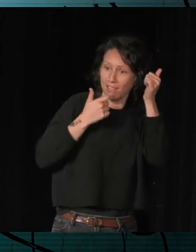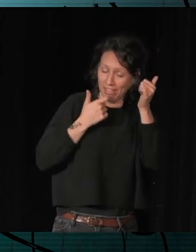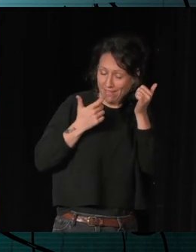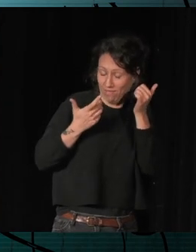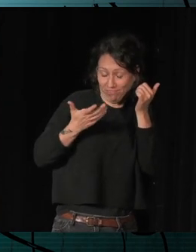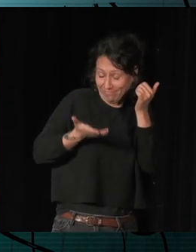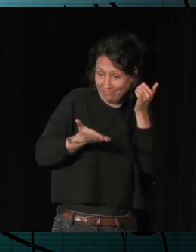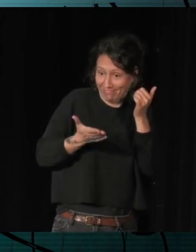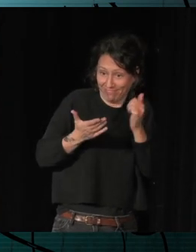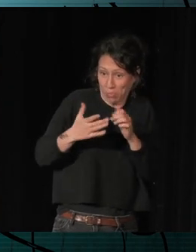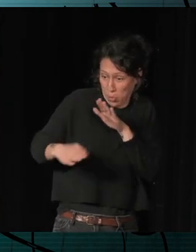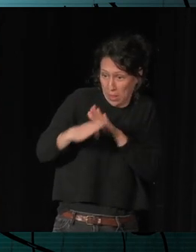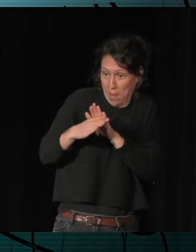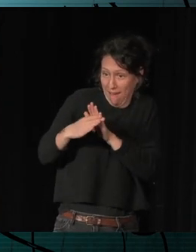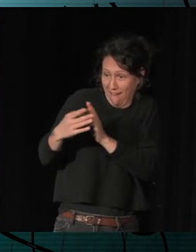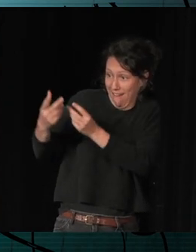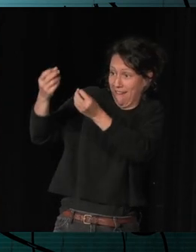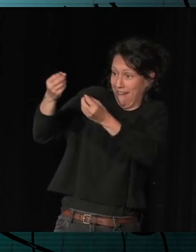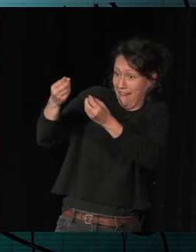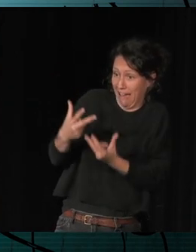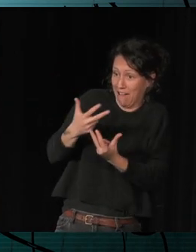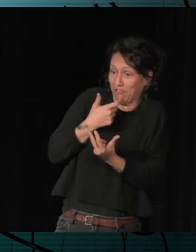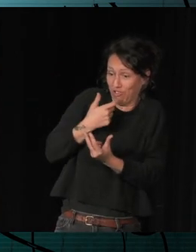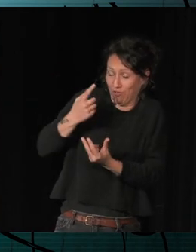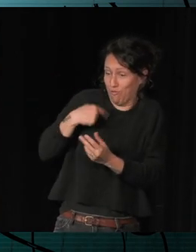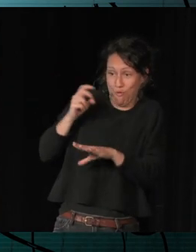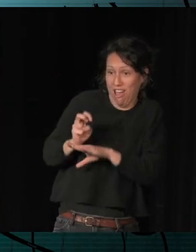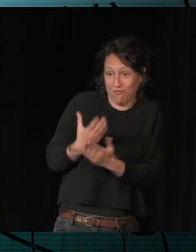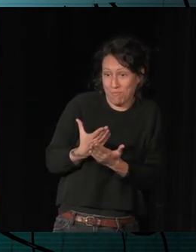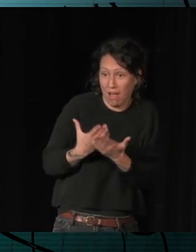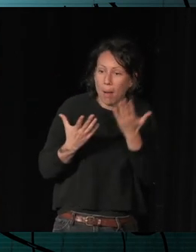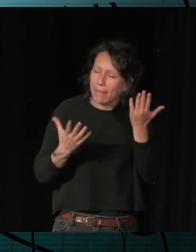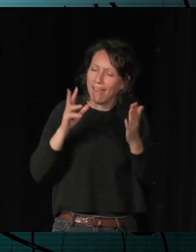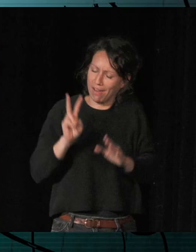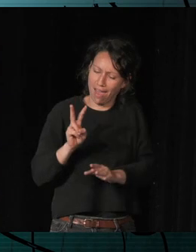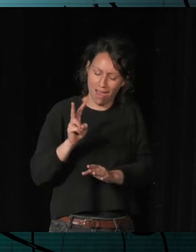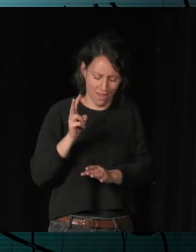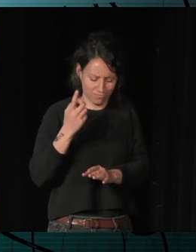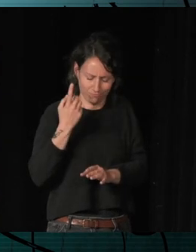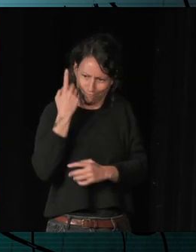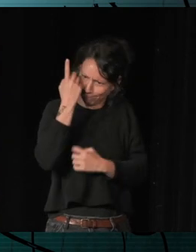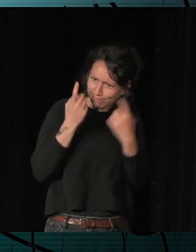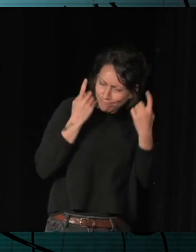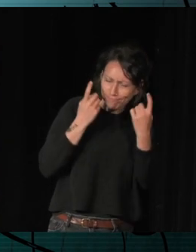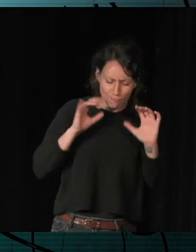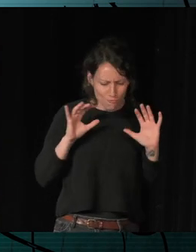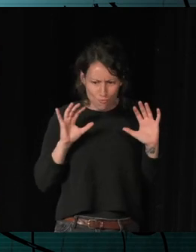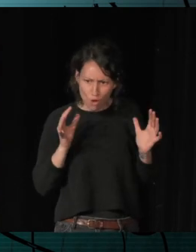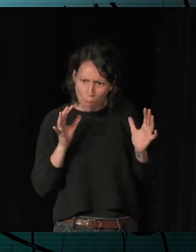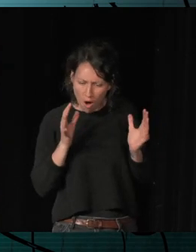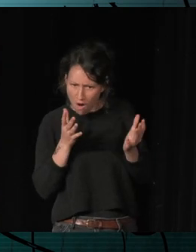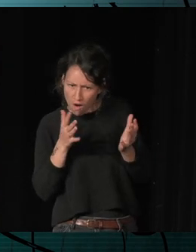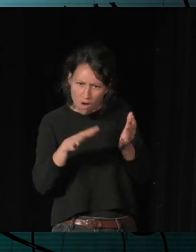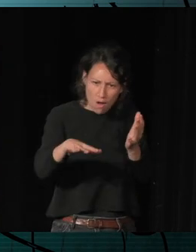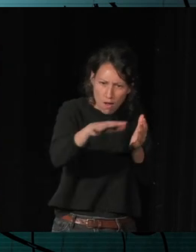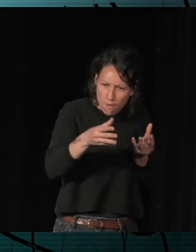a été mis dans le jeu au début et on on a pas changé après mais donc oui je me suis quand même posé des questions en me disant mais comment on faisait peur avec je savais que on ne ferait pas le